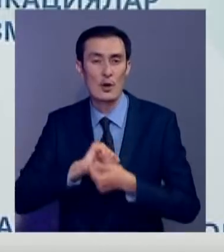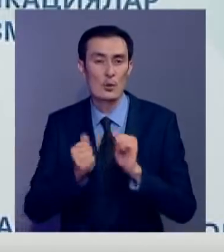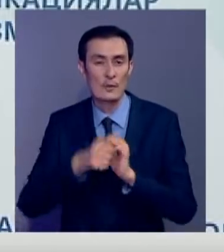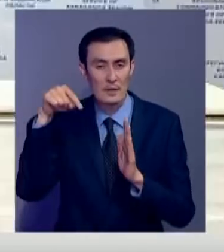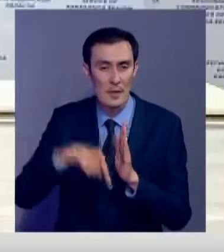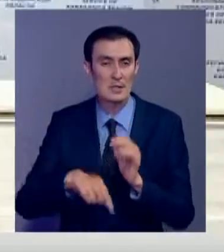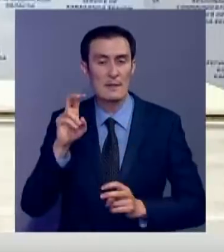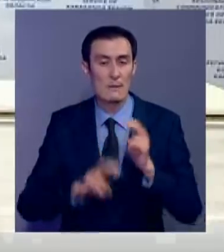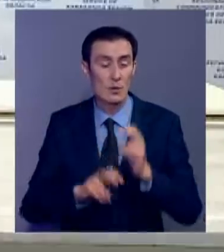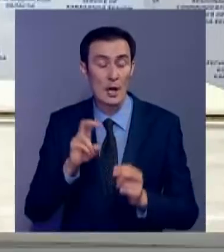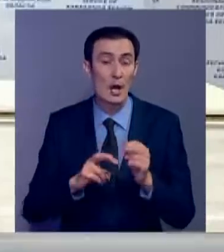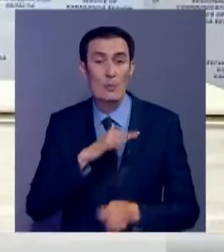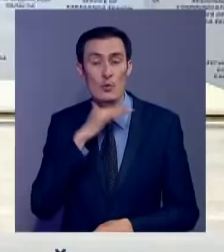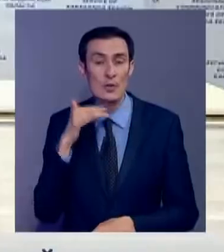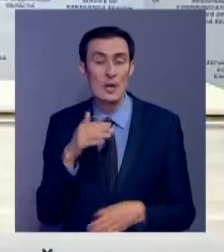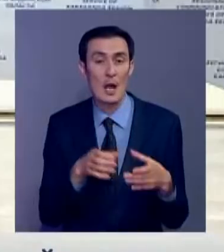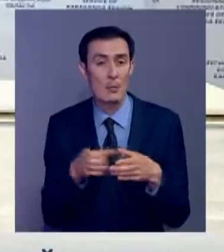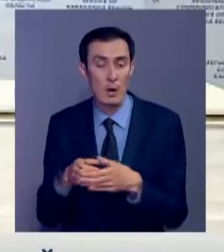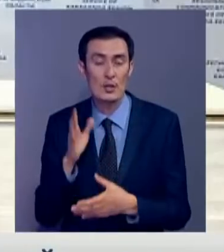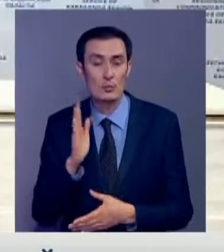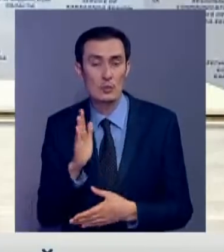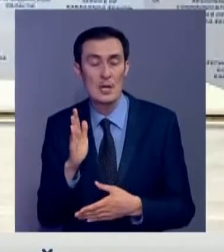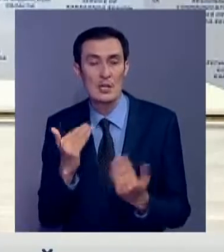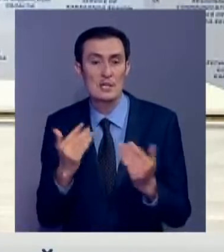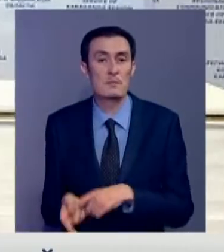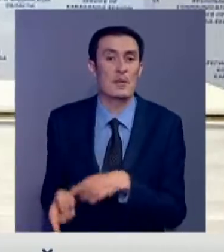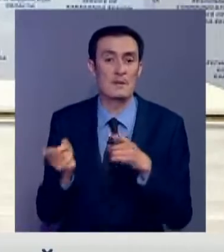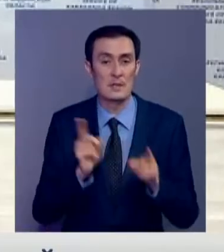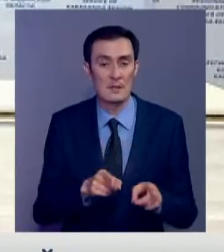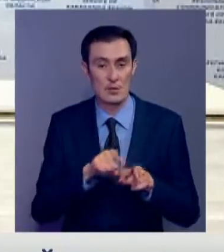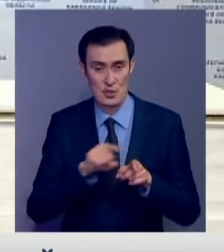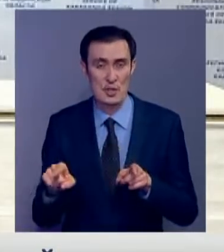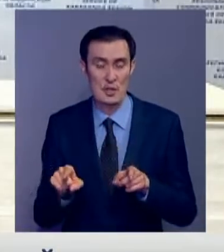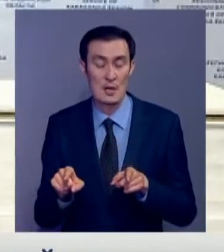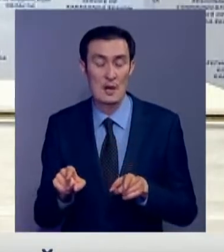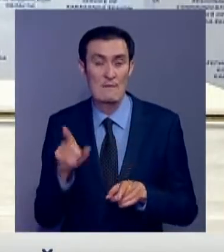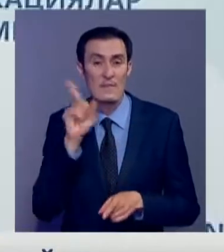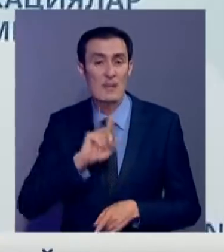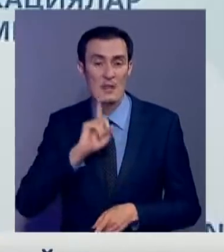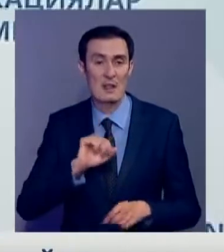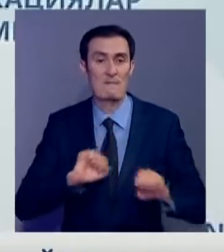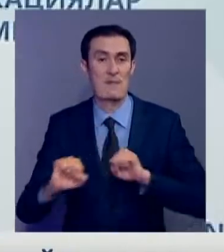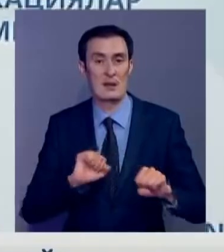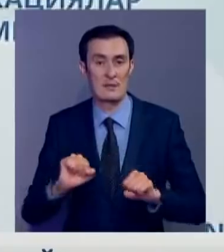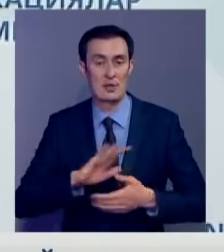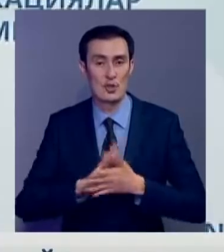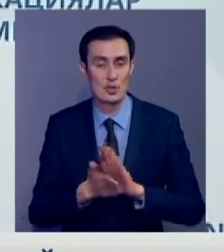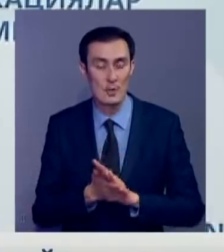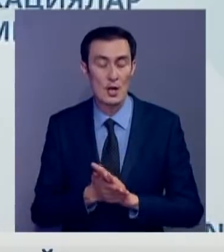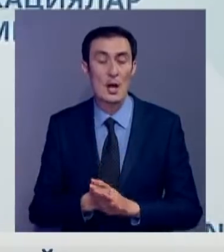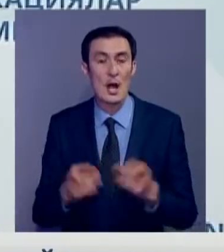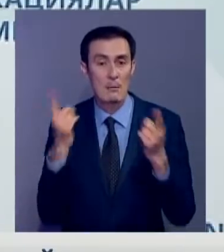рудниках, заводах. Многие предприятия области будут переведены вот сейчас, в течение июня, на вахтовый режим. Обращаясь ко всем